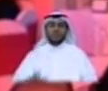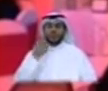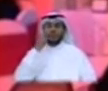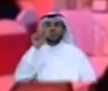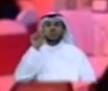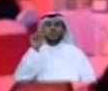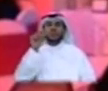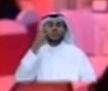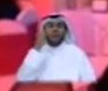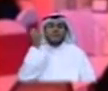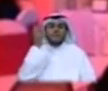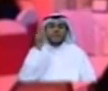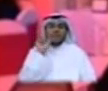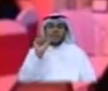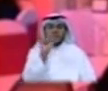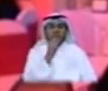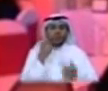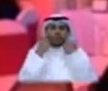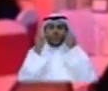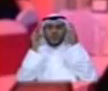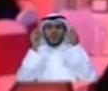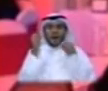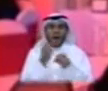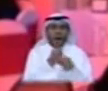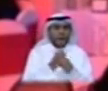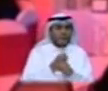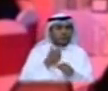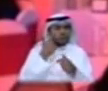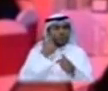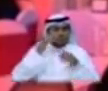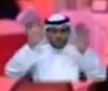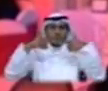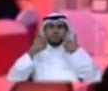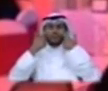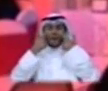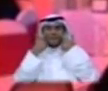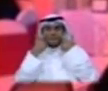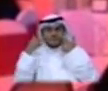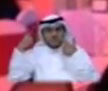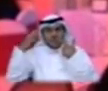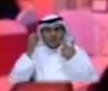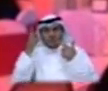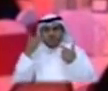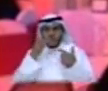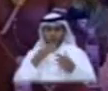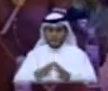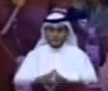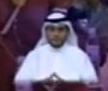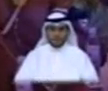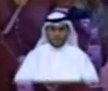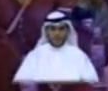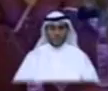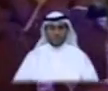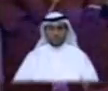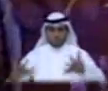ونشوف أهميتها وشنو دورها وشلون الأفكار للشباب اللي قاعد يفكرون في شلون يبدأ في مشروع صغير له علاقة في الجانب القطاع الصحي.